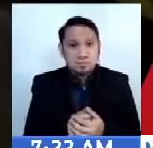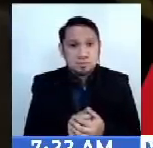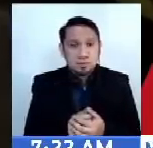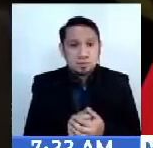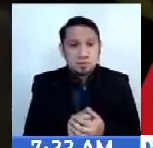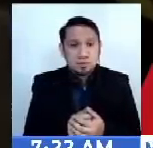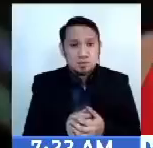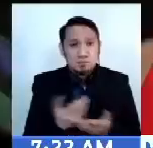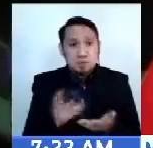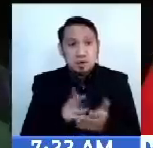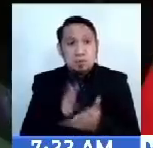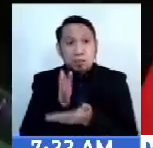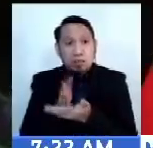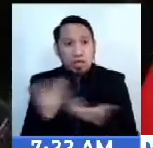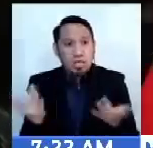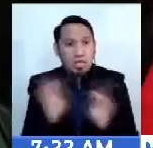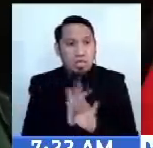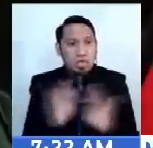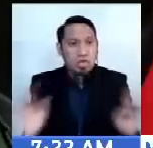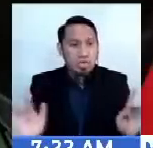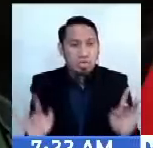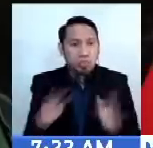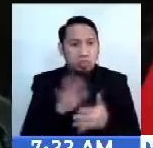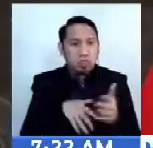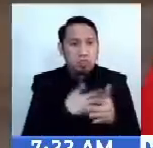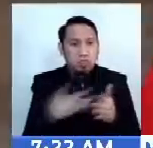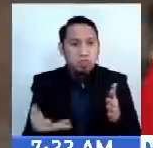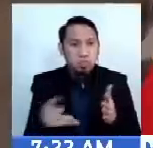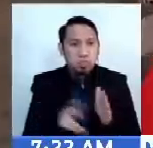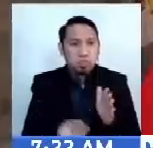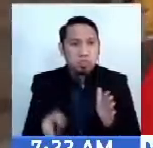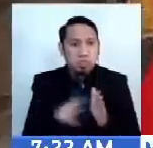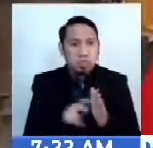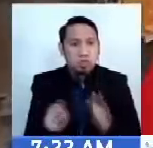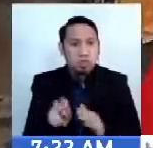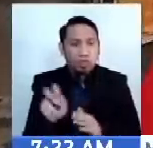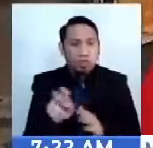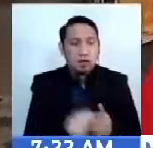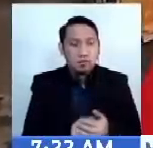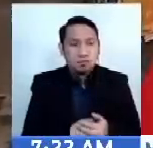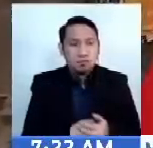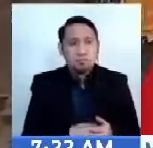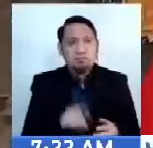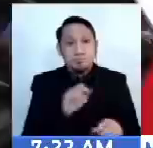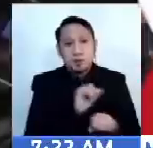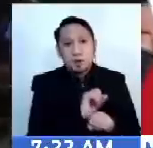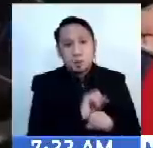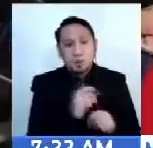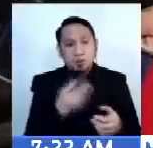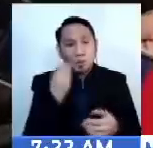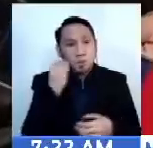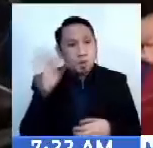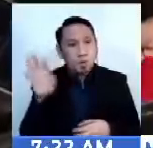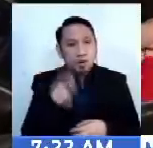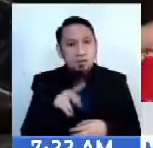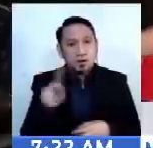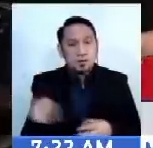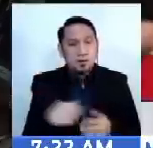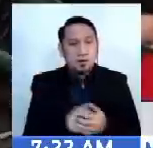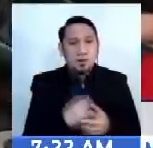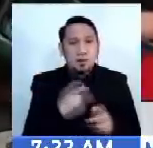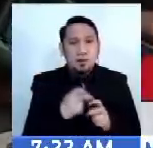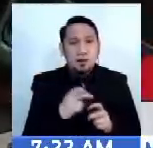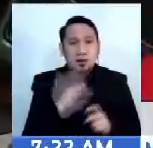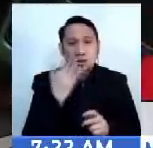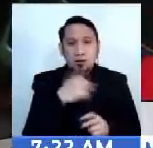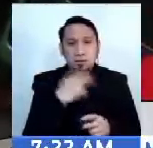wala din naman biyahe pala. Si James na nagtatrabaho ng Cavite, kalbaryo raw ang biyahe pa uwi ng Pampanga. Sobrang hirap kasi wala kasing